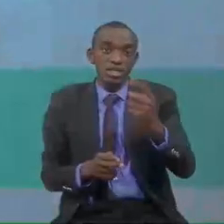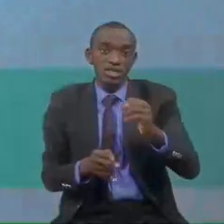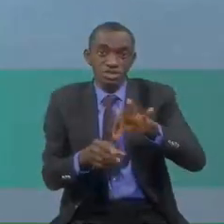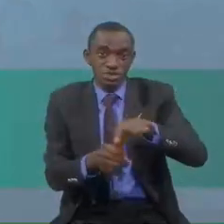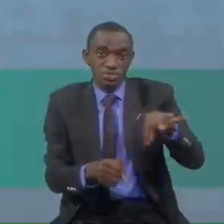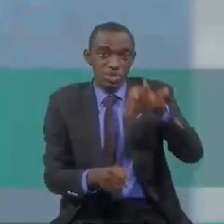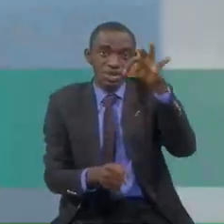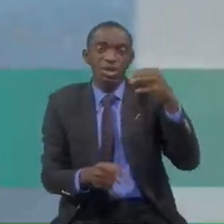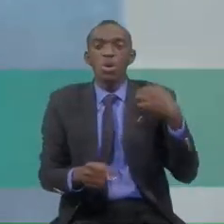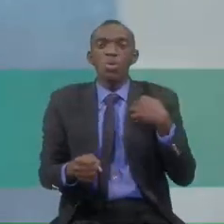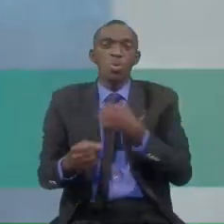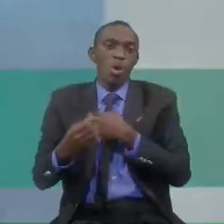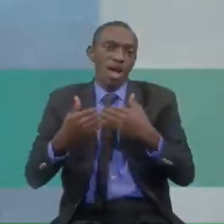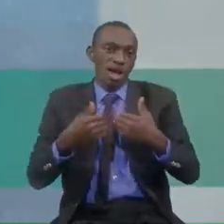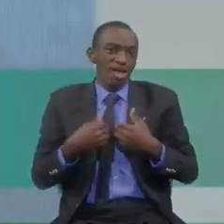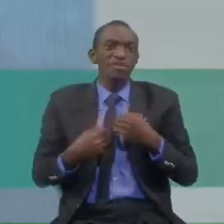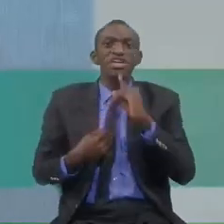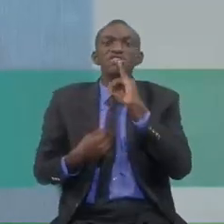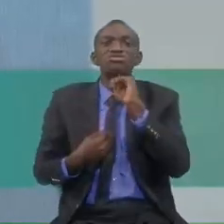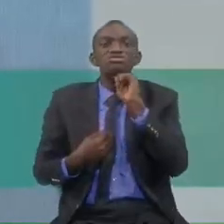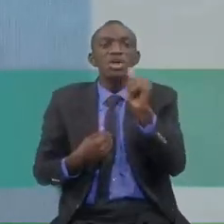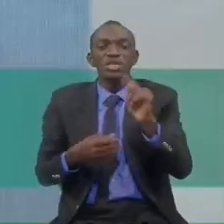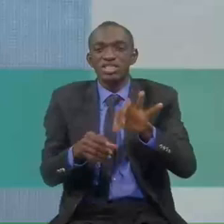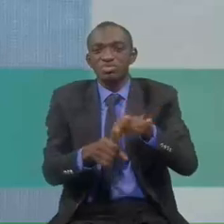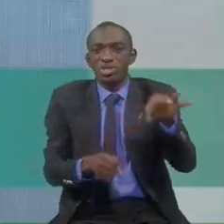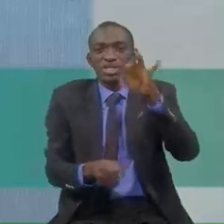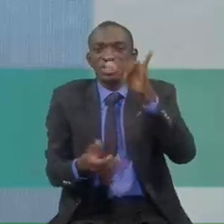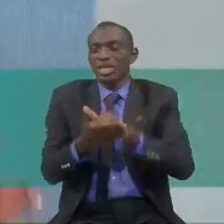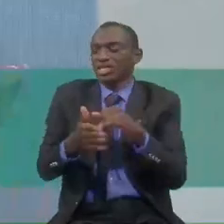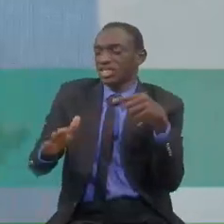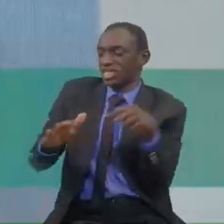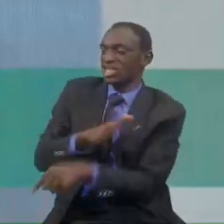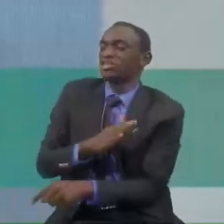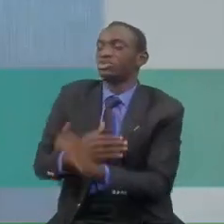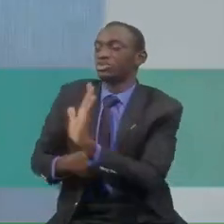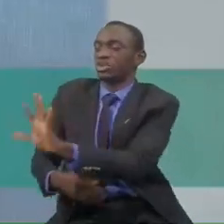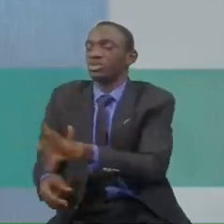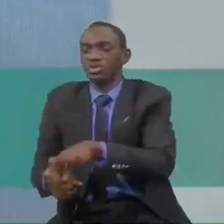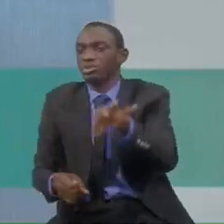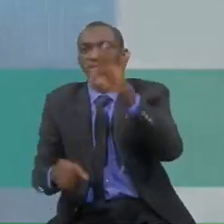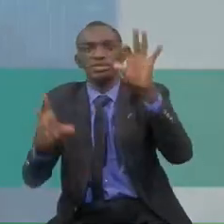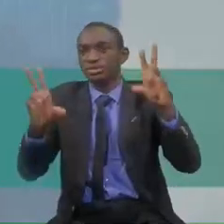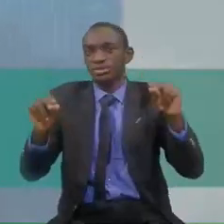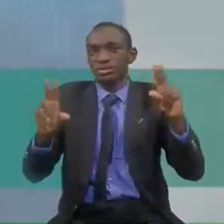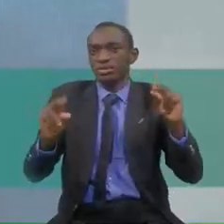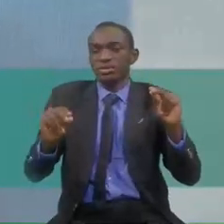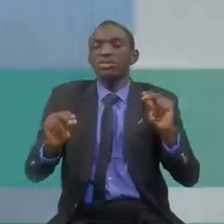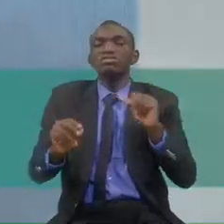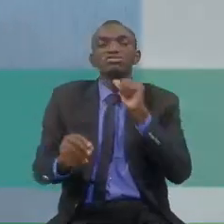L'Esprit que nous avons, ce n'est pas l'Esprit qui tue notre esprit. Ce n'est pas